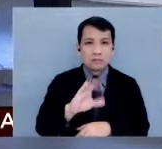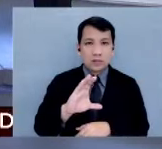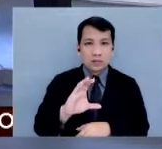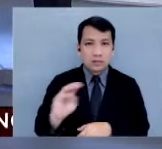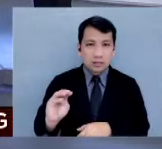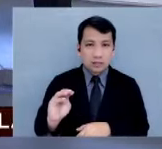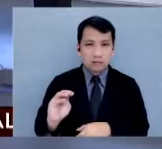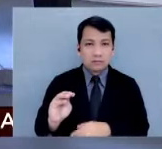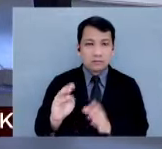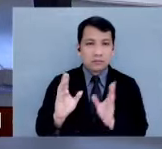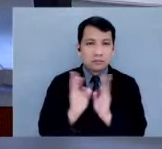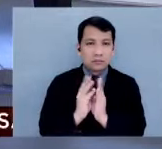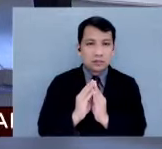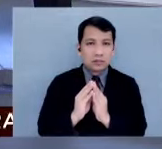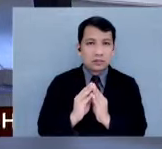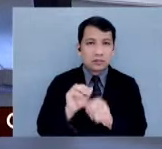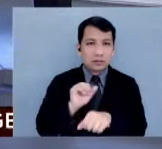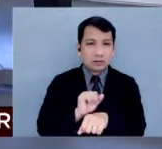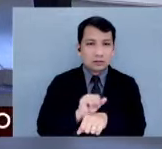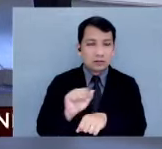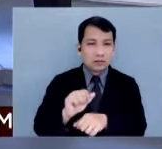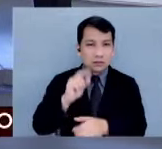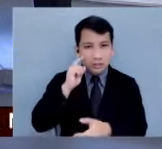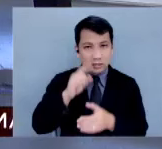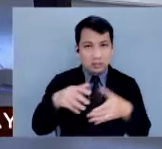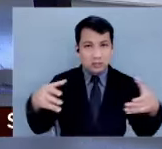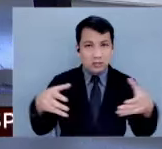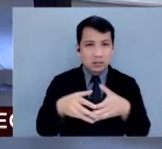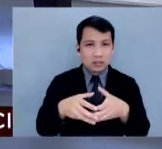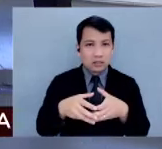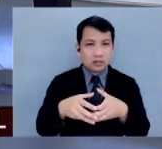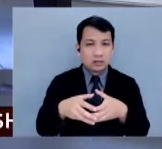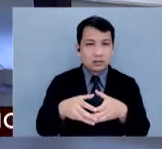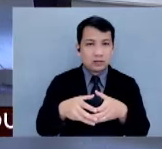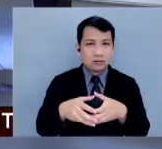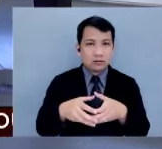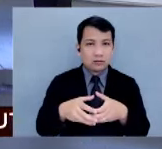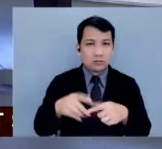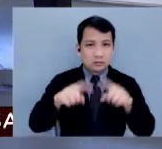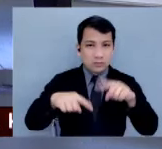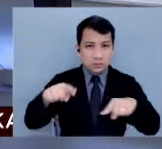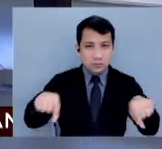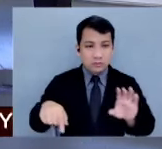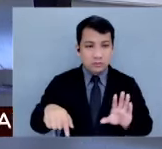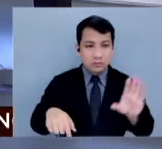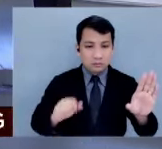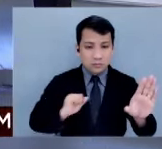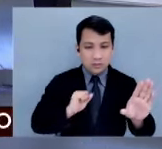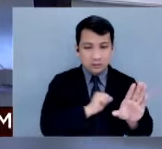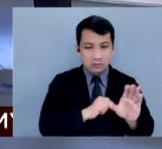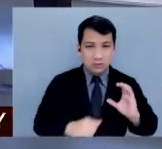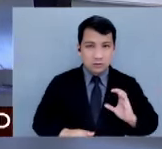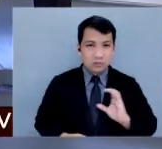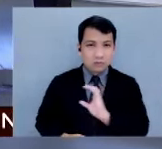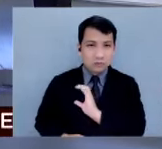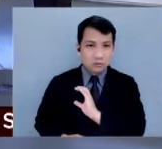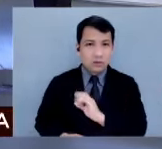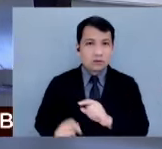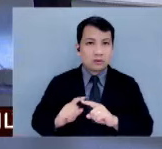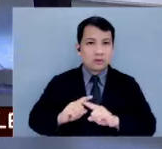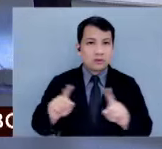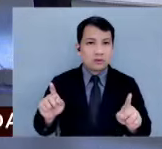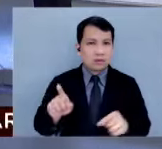committee na ang trabaho ay i-reconcile ang mga pagkakaiba ng bersyon ng Senado at ng Kongreso. Para kasi sa